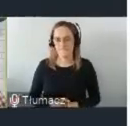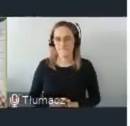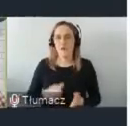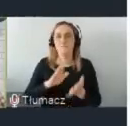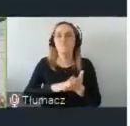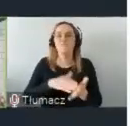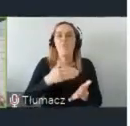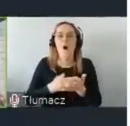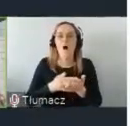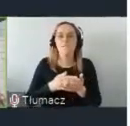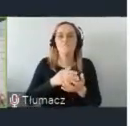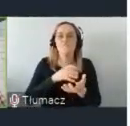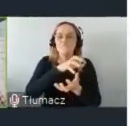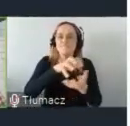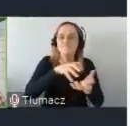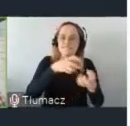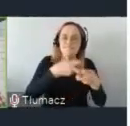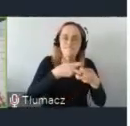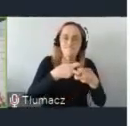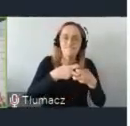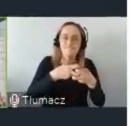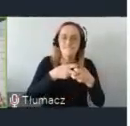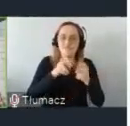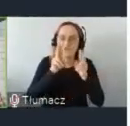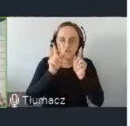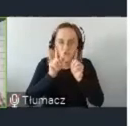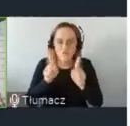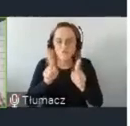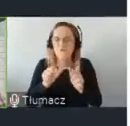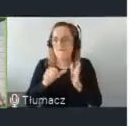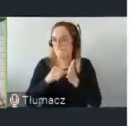Przykład wirtualnej rzeczywistości, ale wyjątkowej.